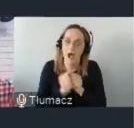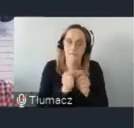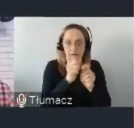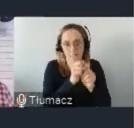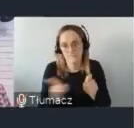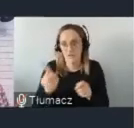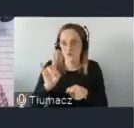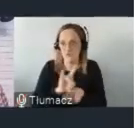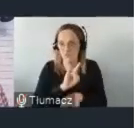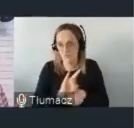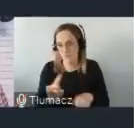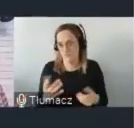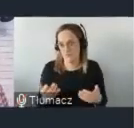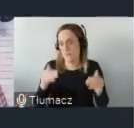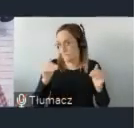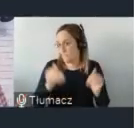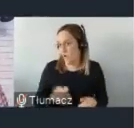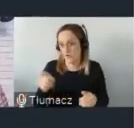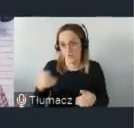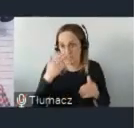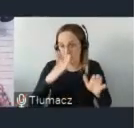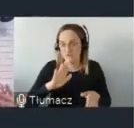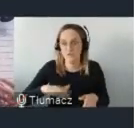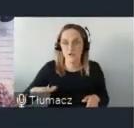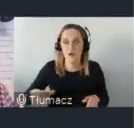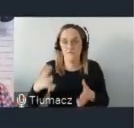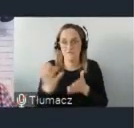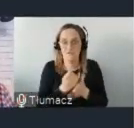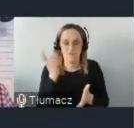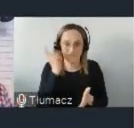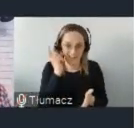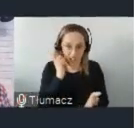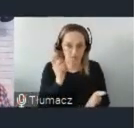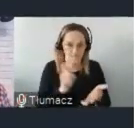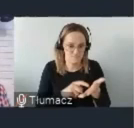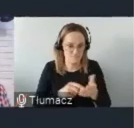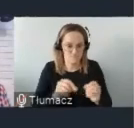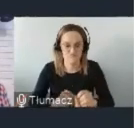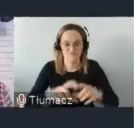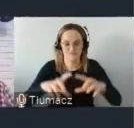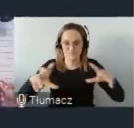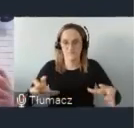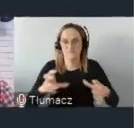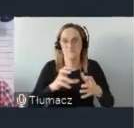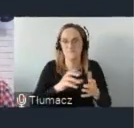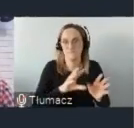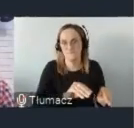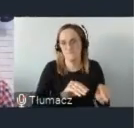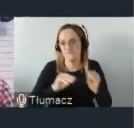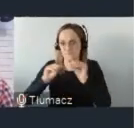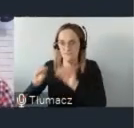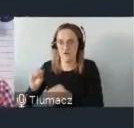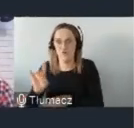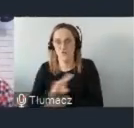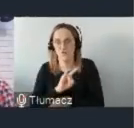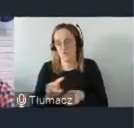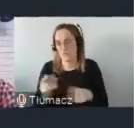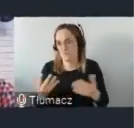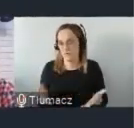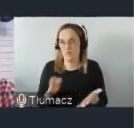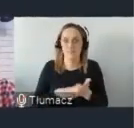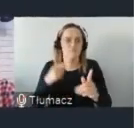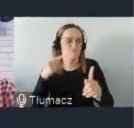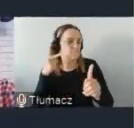YouTube'a, czyli możecie pokazywać dzieciakom, że biorą komórkę, rozszerzają rzeczywistość tej okładki, przenosząc się na filmik dotyczący na